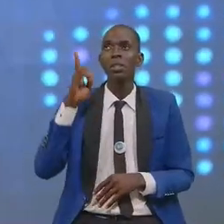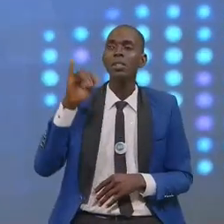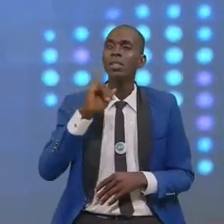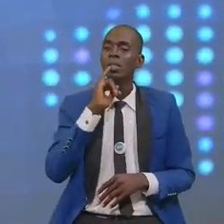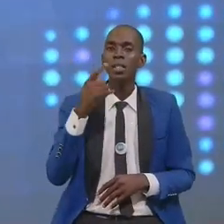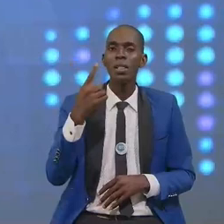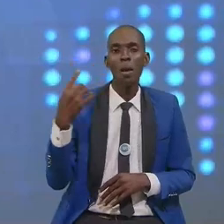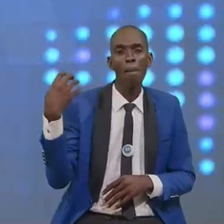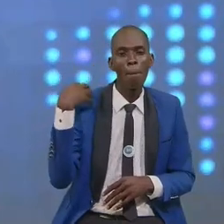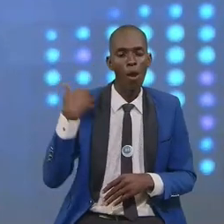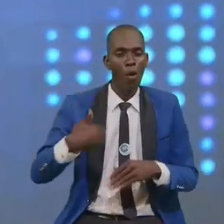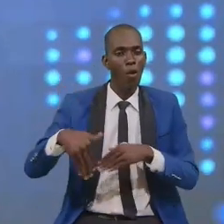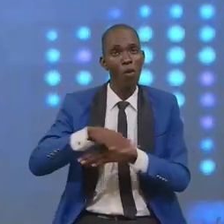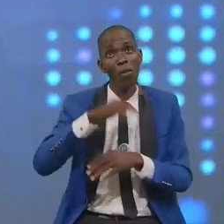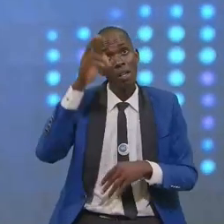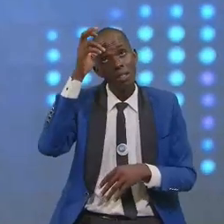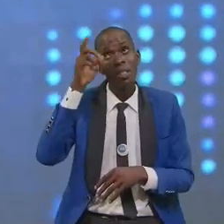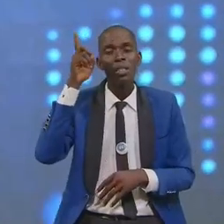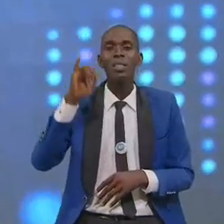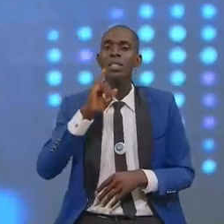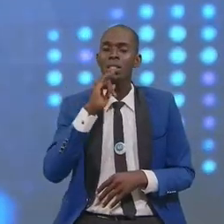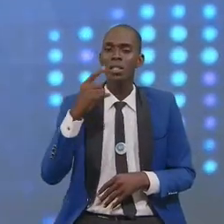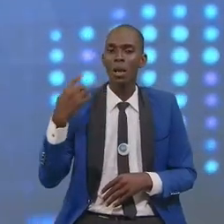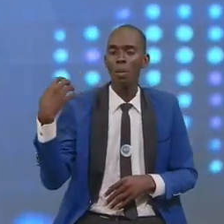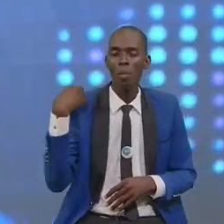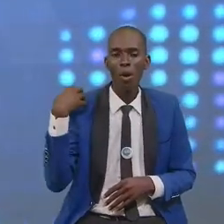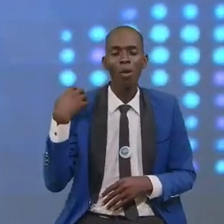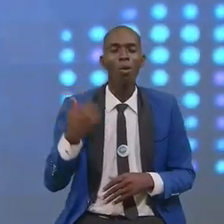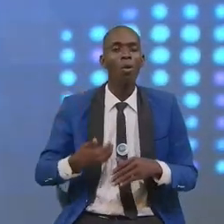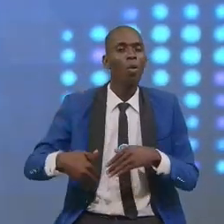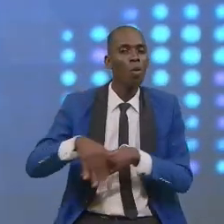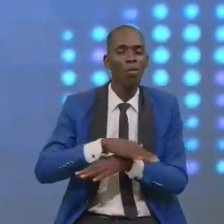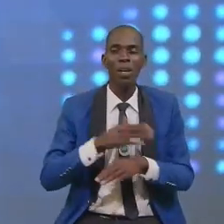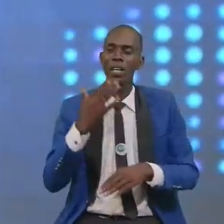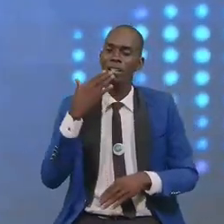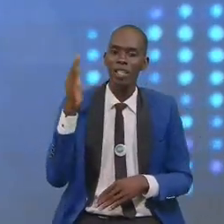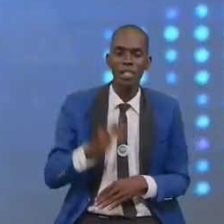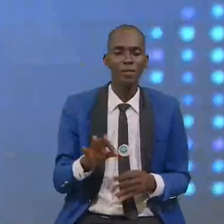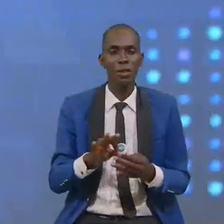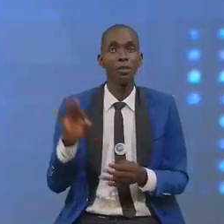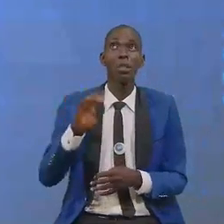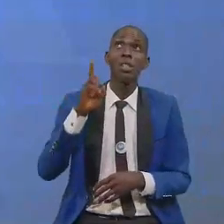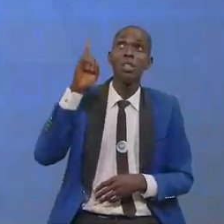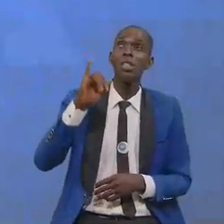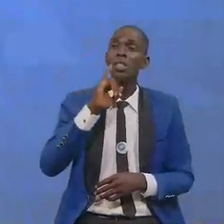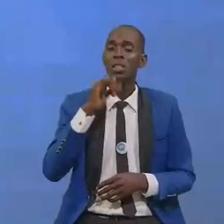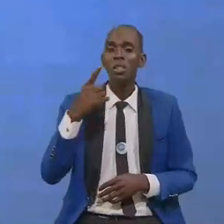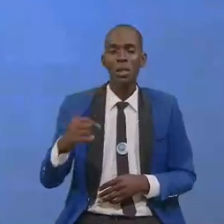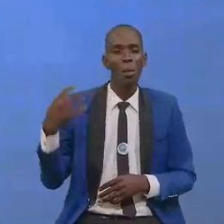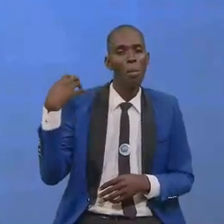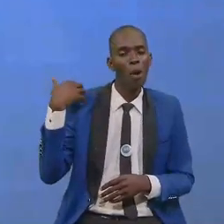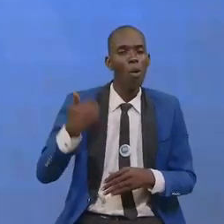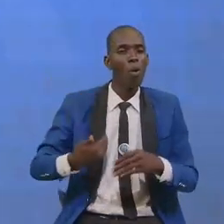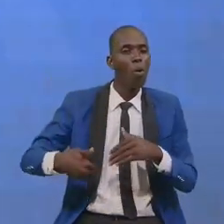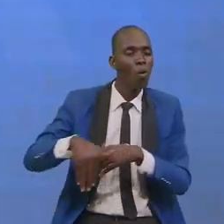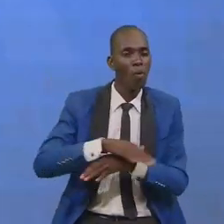Satan il est le maître au-dessus des mauvaises esprits il est le maître au-dessus